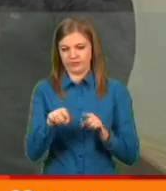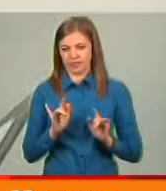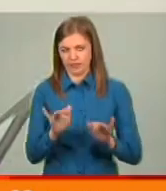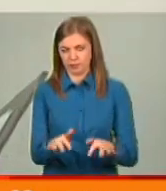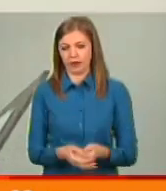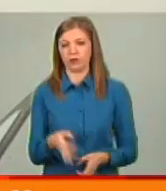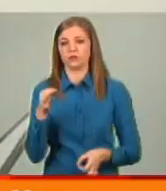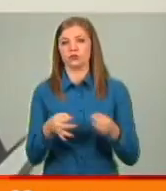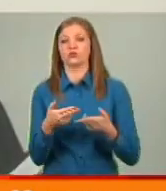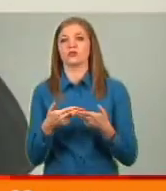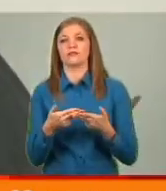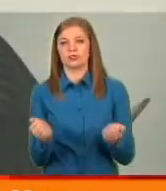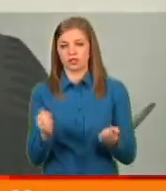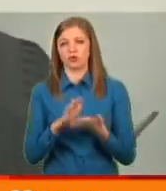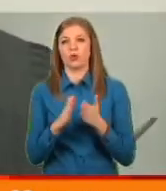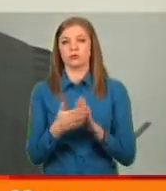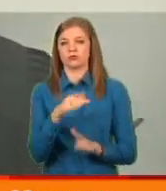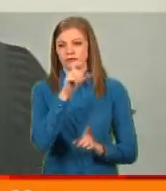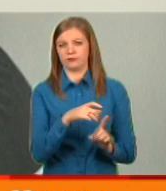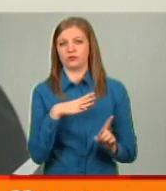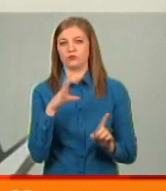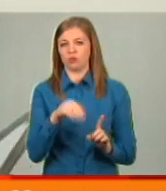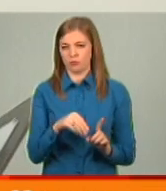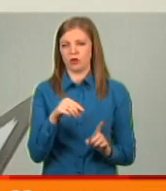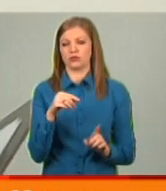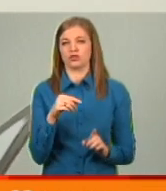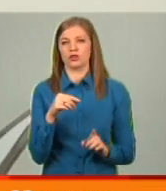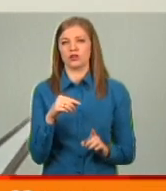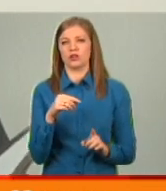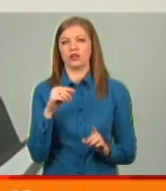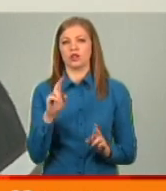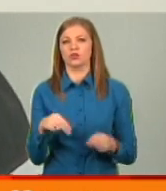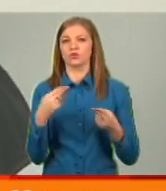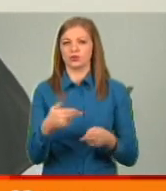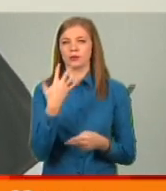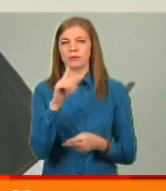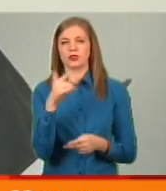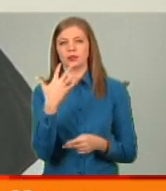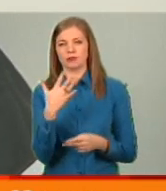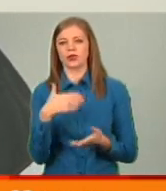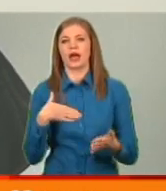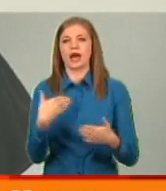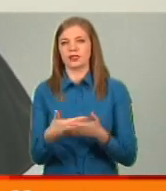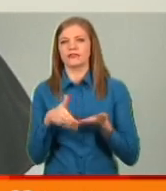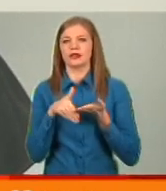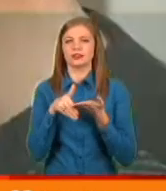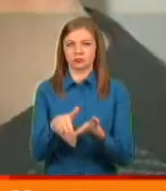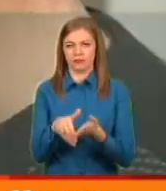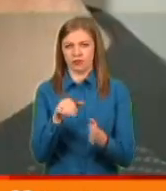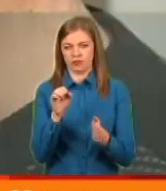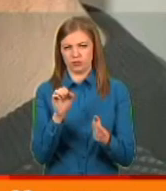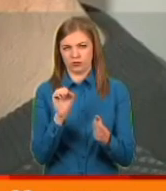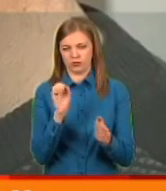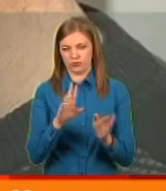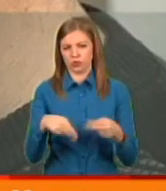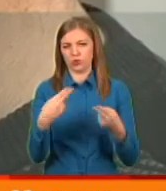справі. Суд визнає обставинами, які пом'якшують покарання обвинуваченому, його щире каяття та активне сприяння розкриттю злочину. Призначити